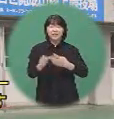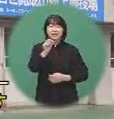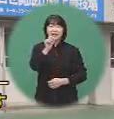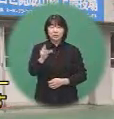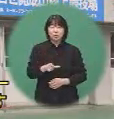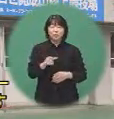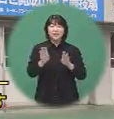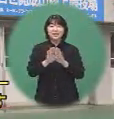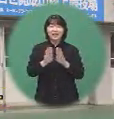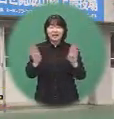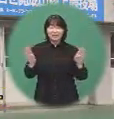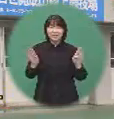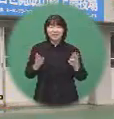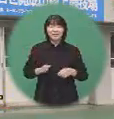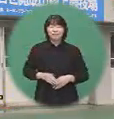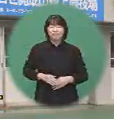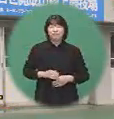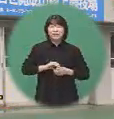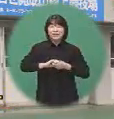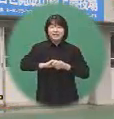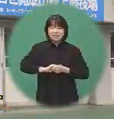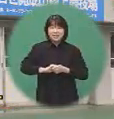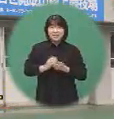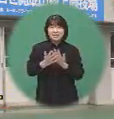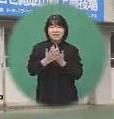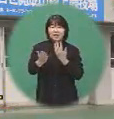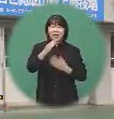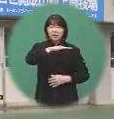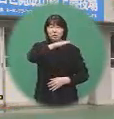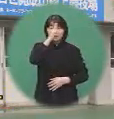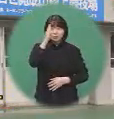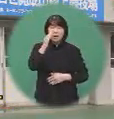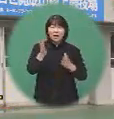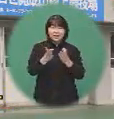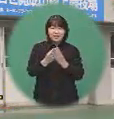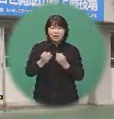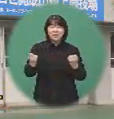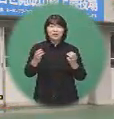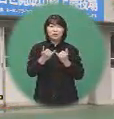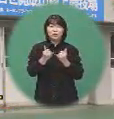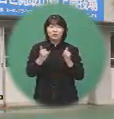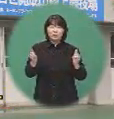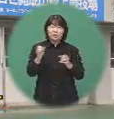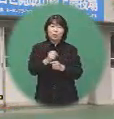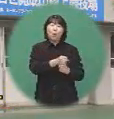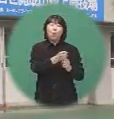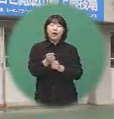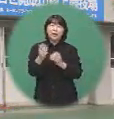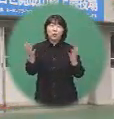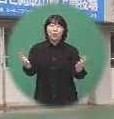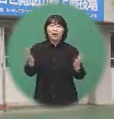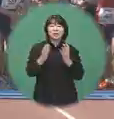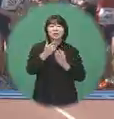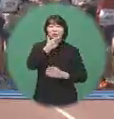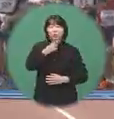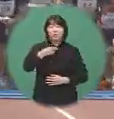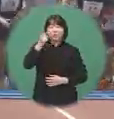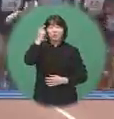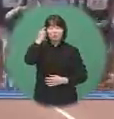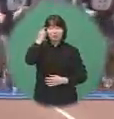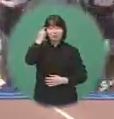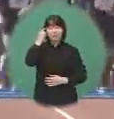日に行われます。ぜひ大会当日は多くの方に応援に来ていただきたいと思います。